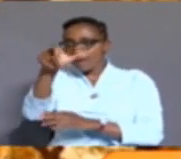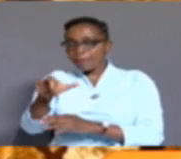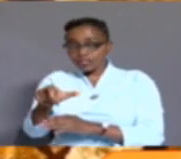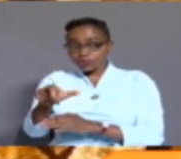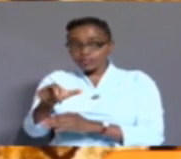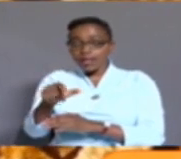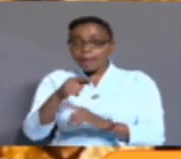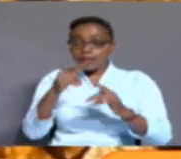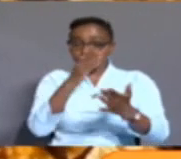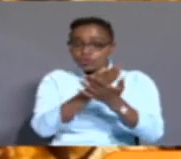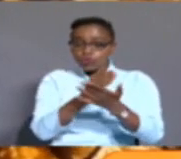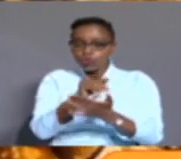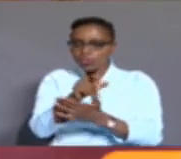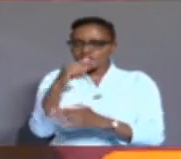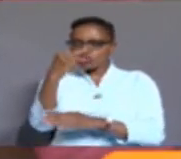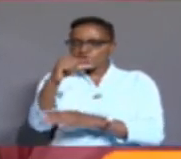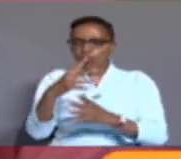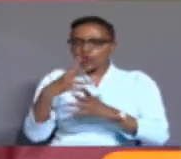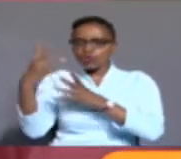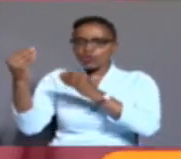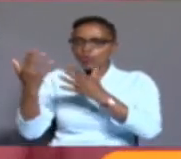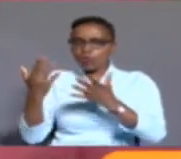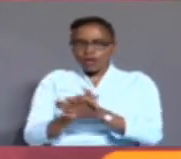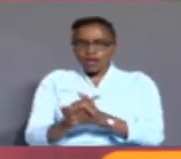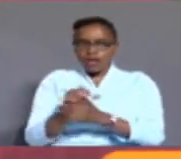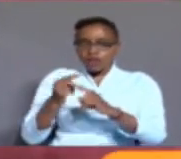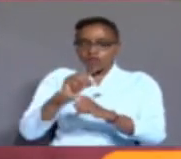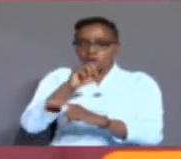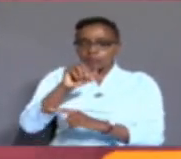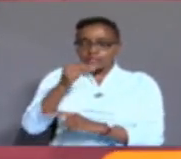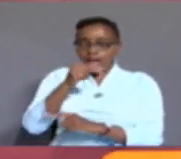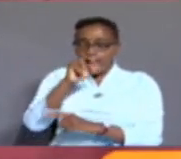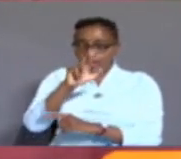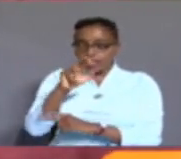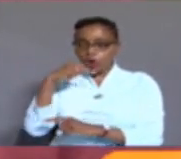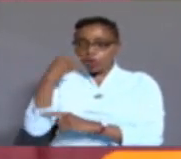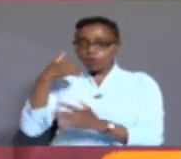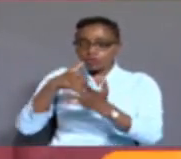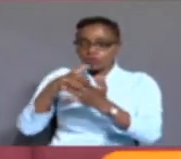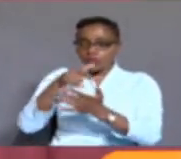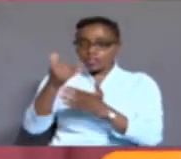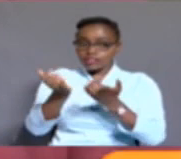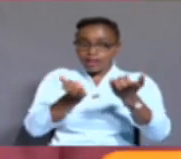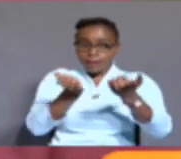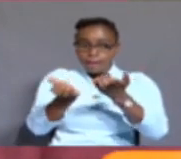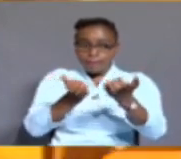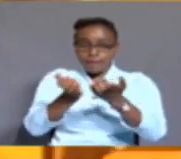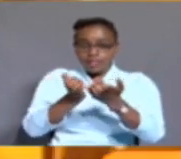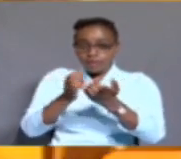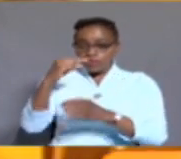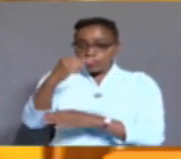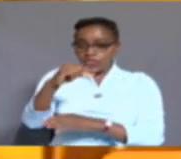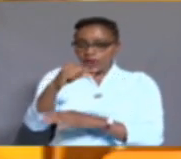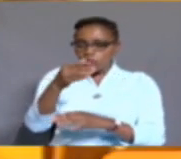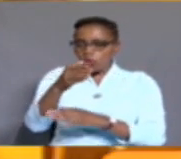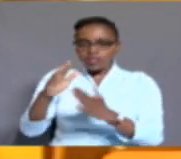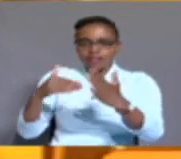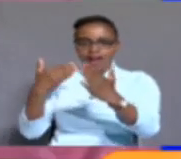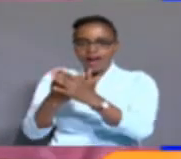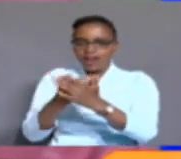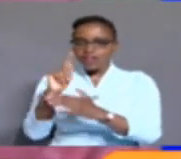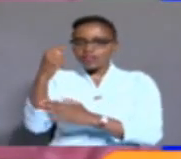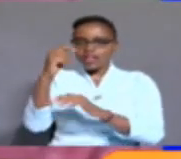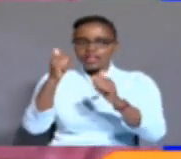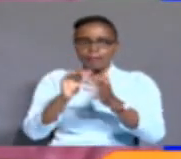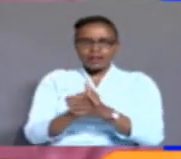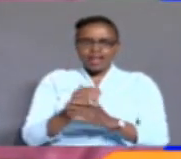kama ndio, ilienda wapi? Kwa mujibu wa Zahir Janda ambaye anahusishwa na biashara hiyo, dhahabu hiyo haijafika nchini.